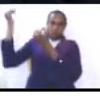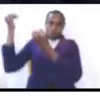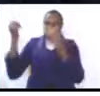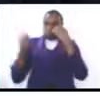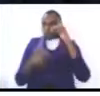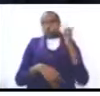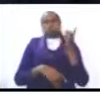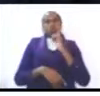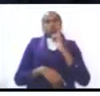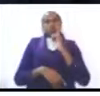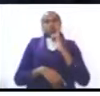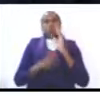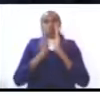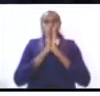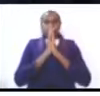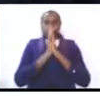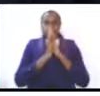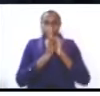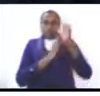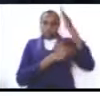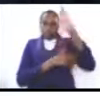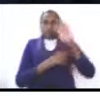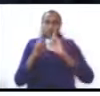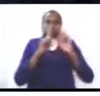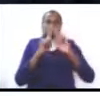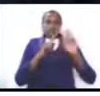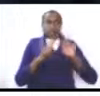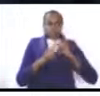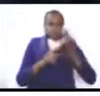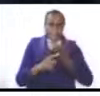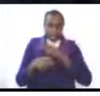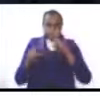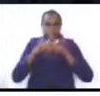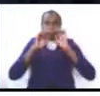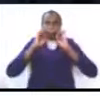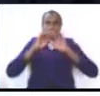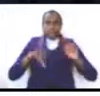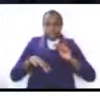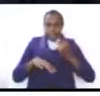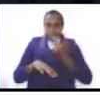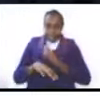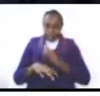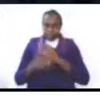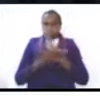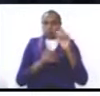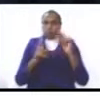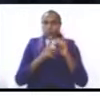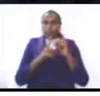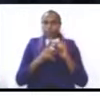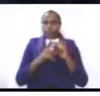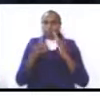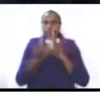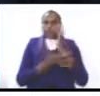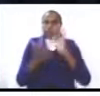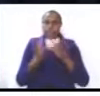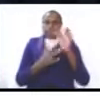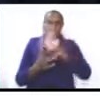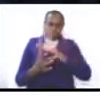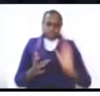kesho. Tunakuomba uweze kutuongelesha na utubariki kupitia neno lako. Katika jina la Mungu